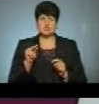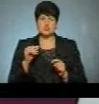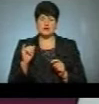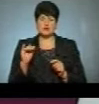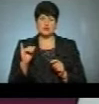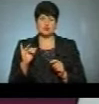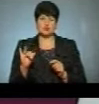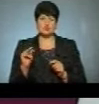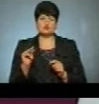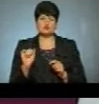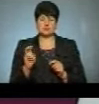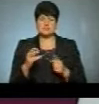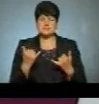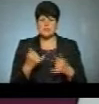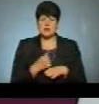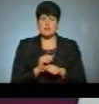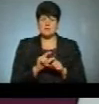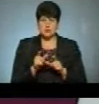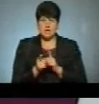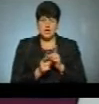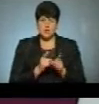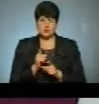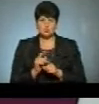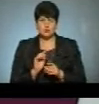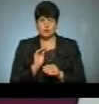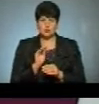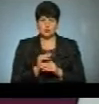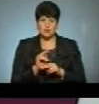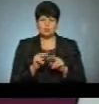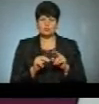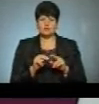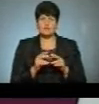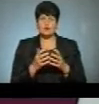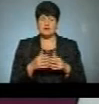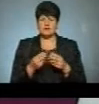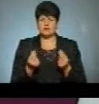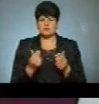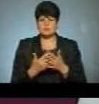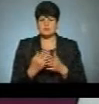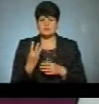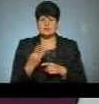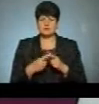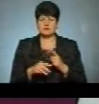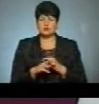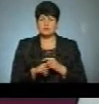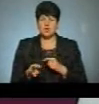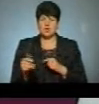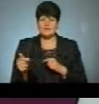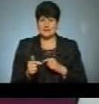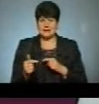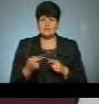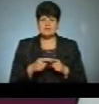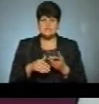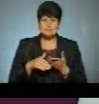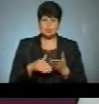її словами, зараз лабораторію реконструюють, добудова та обладнання коштує приблизно 3,5 мільйони гривень. Це